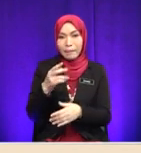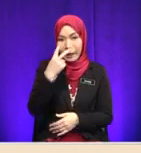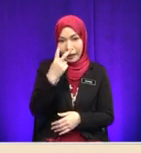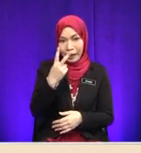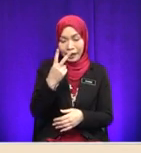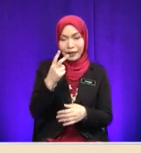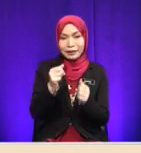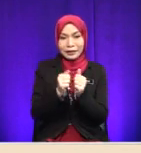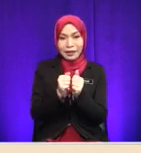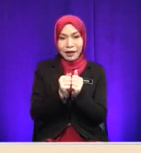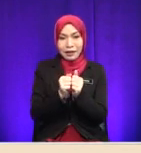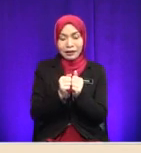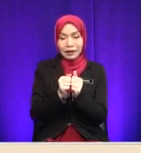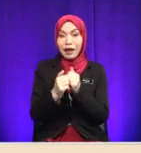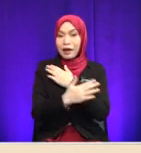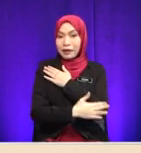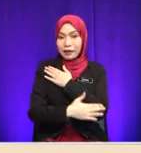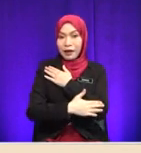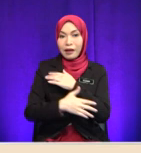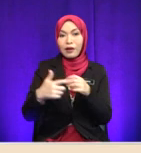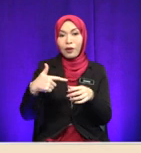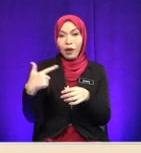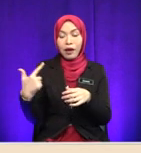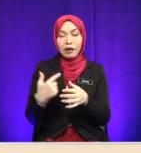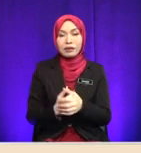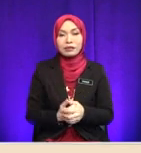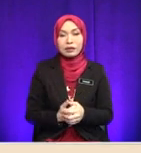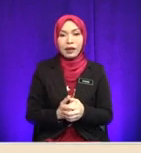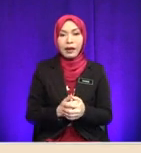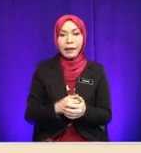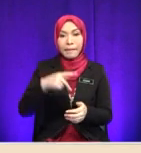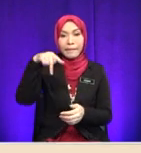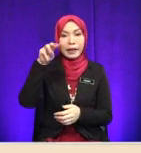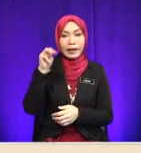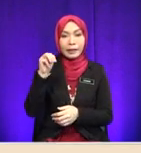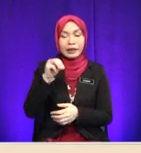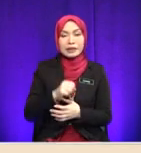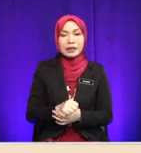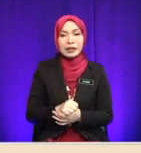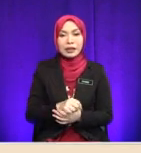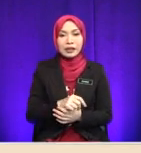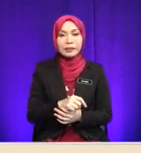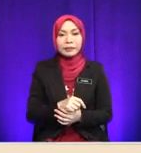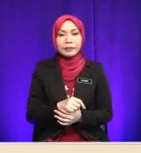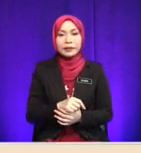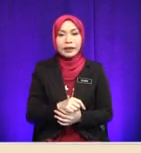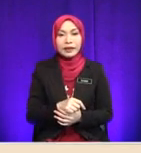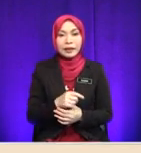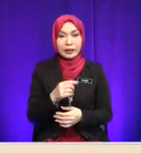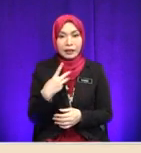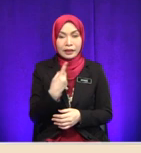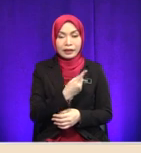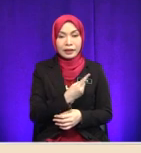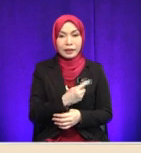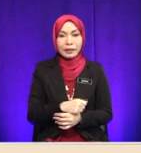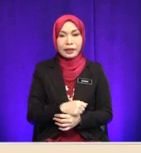kita menghadiri sidang kemuncak khas pertingkat perkongsian ASEAN dan Amerika Syarikat. Jadi